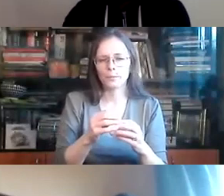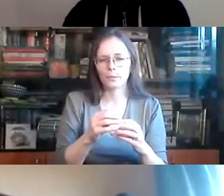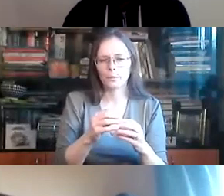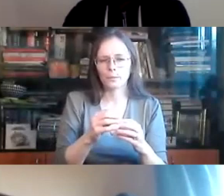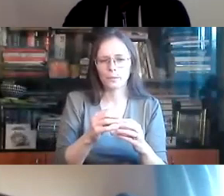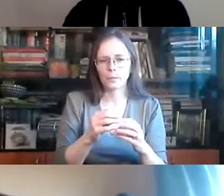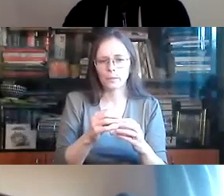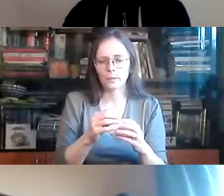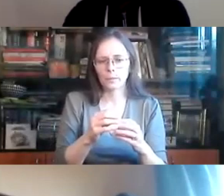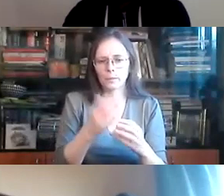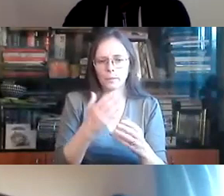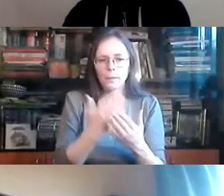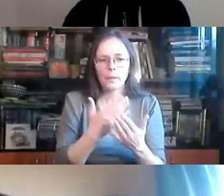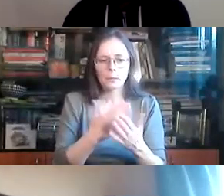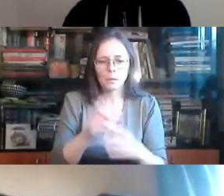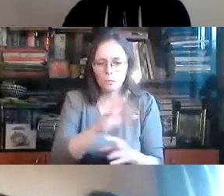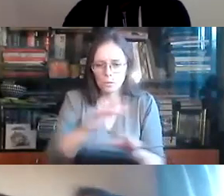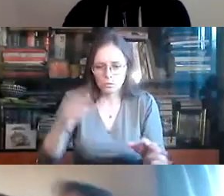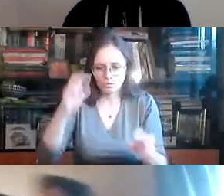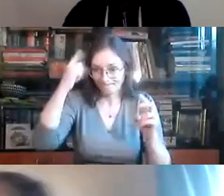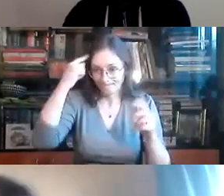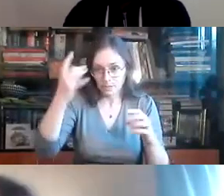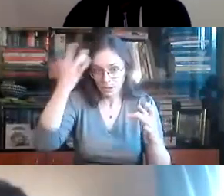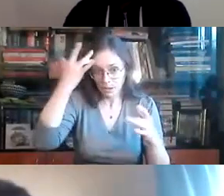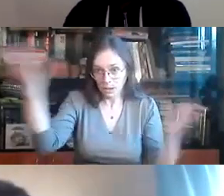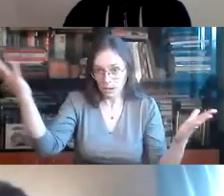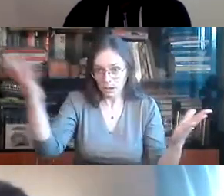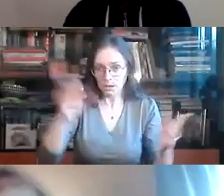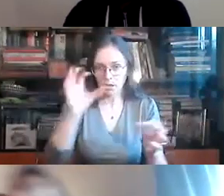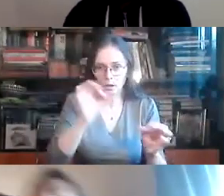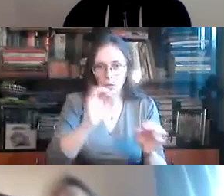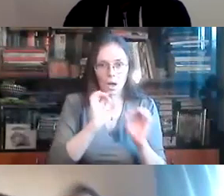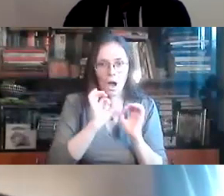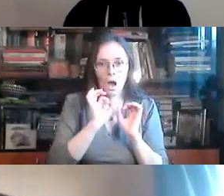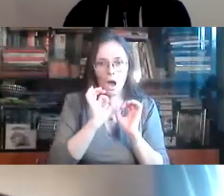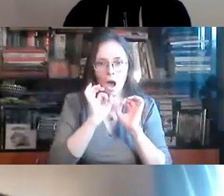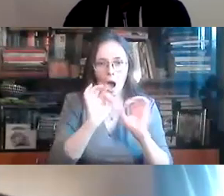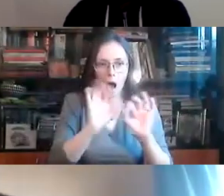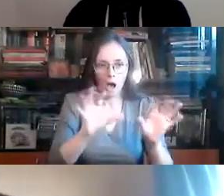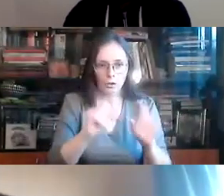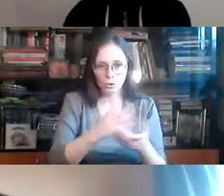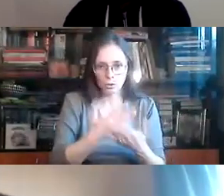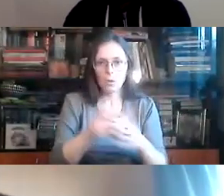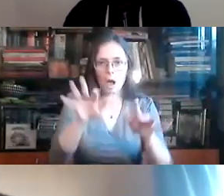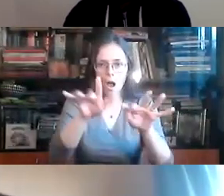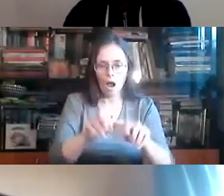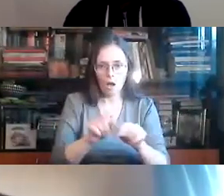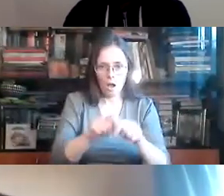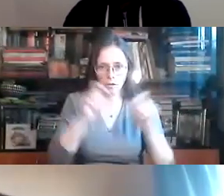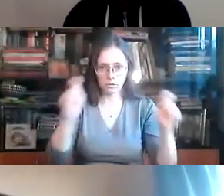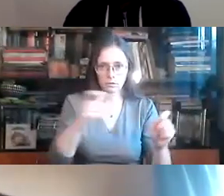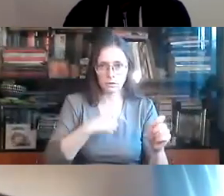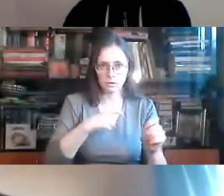оттуда, чтобы студенты разрабатывали руки. Это колоссальный бред вообще. Ну, технологии и потребность современного